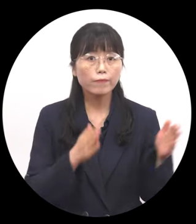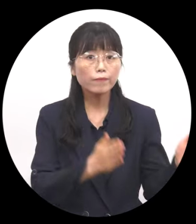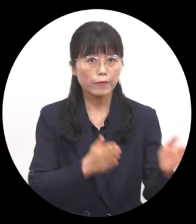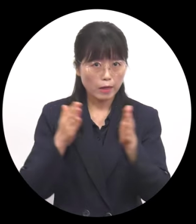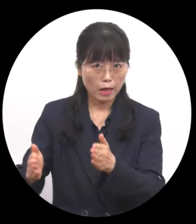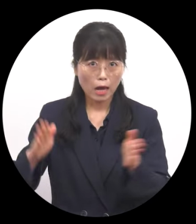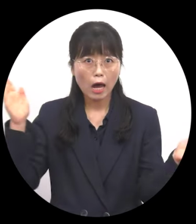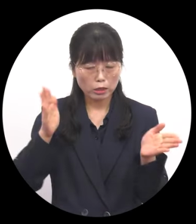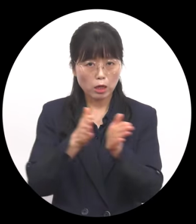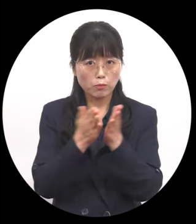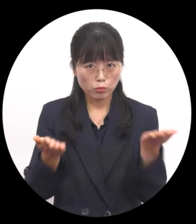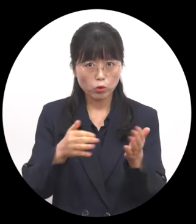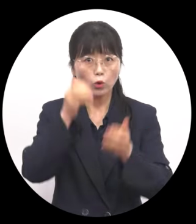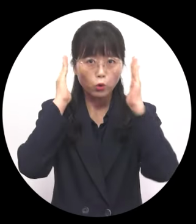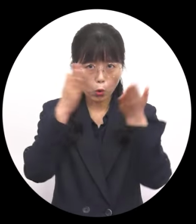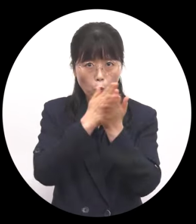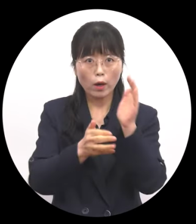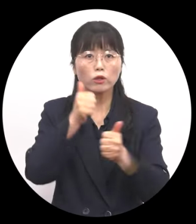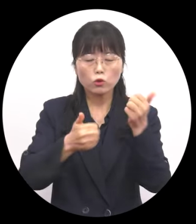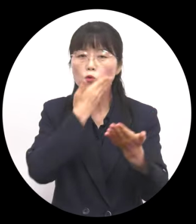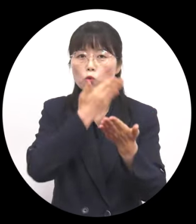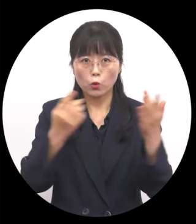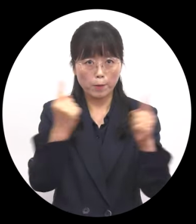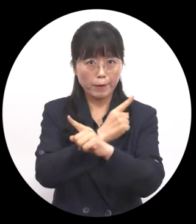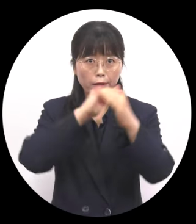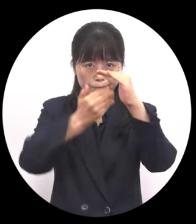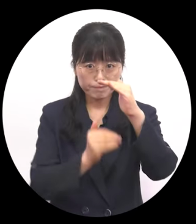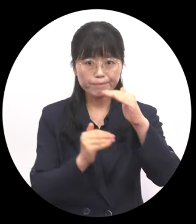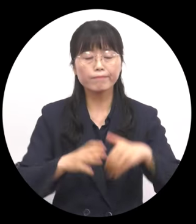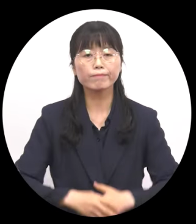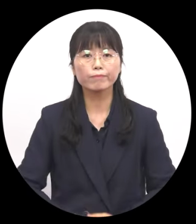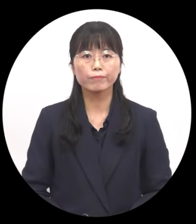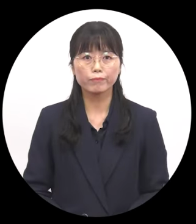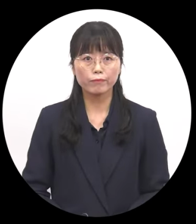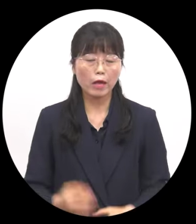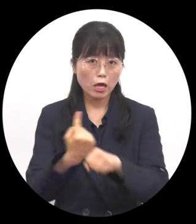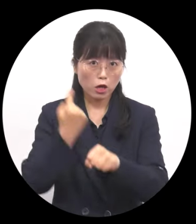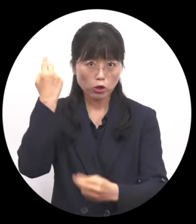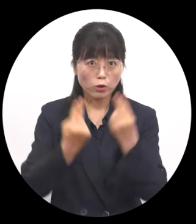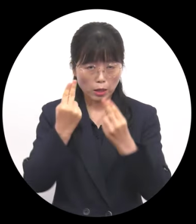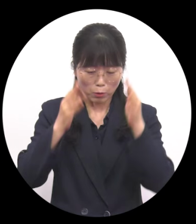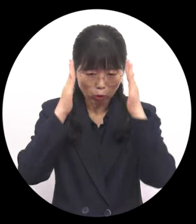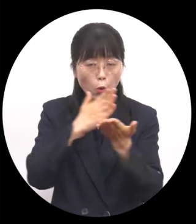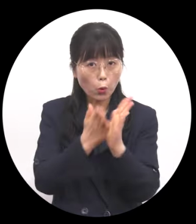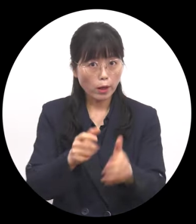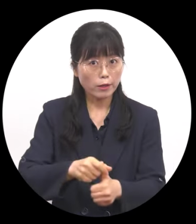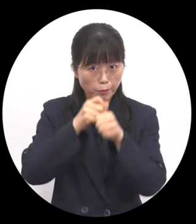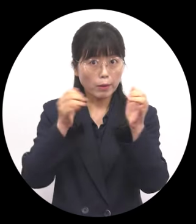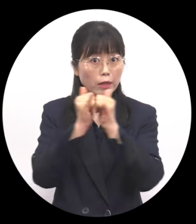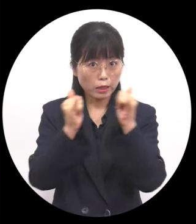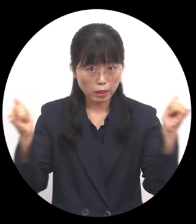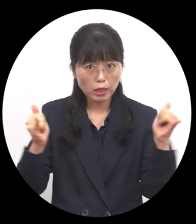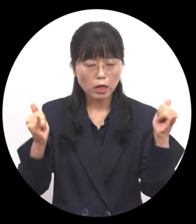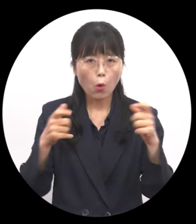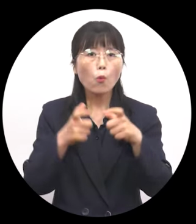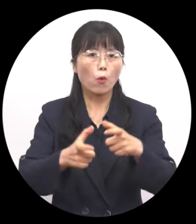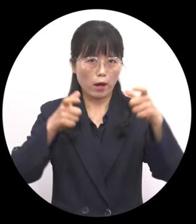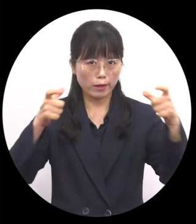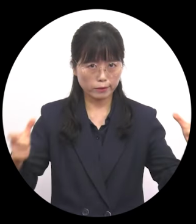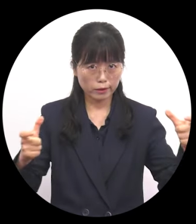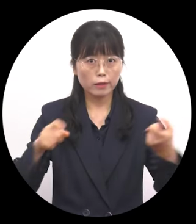다음은 학생부 교과 전형의 주요 변경 사항입니다. 전년 대비 교과로 선발하는 인원이